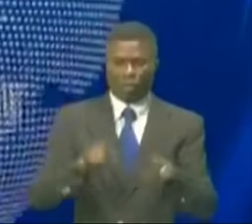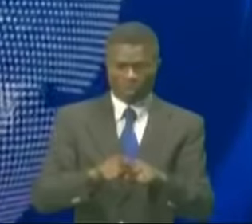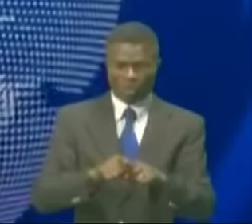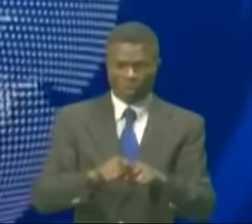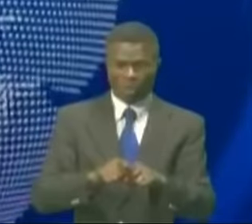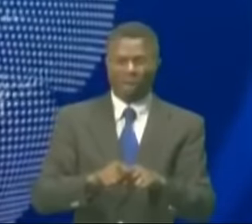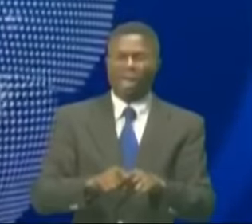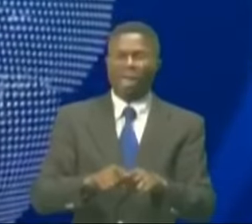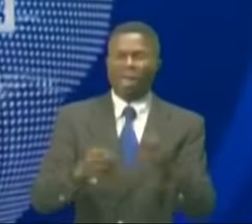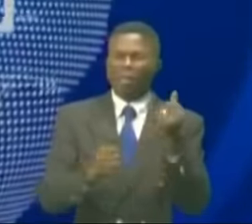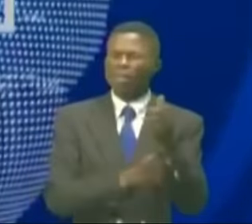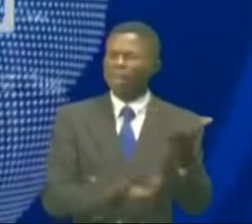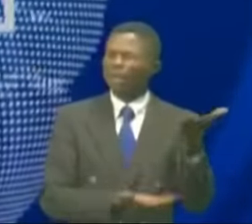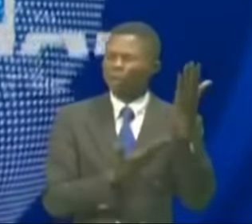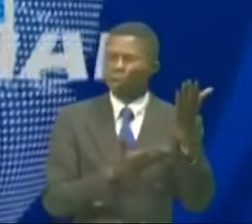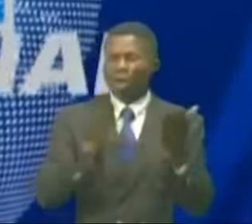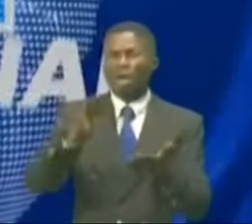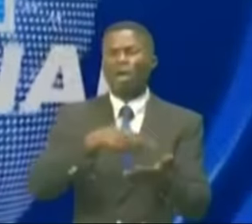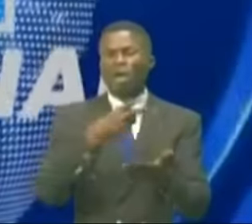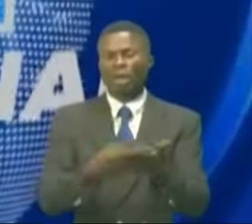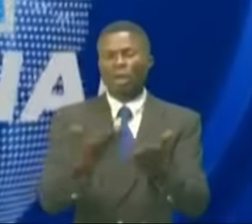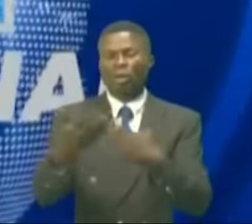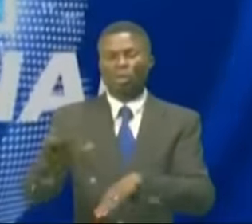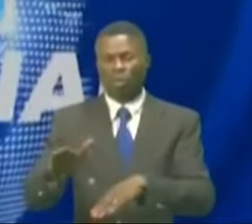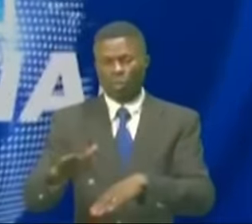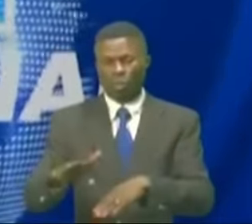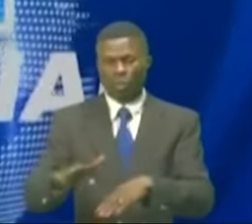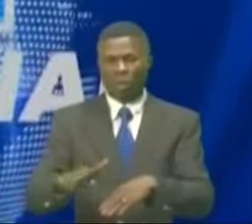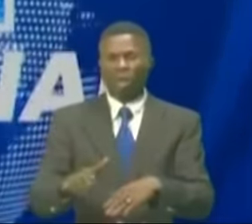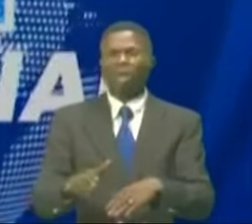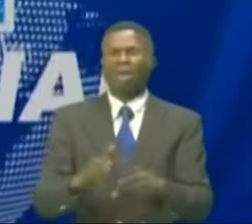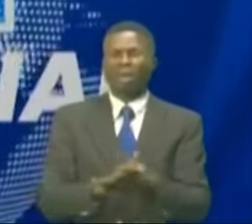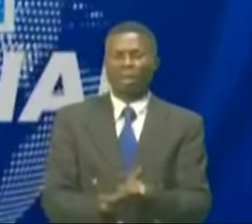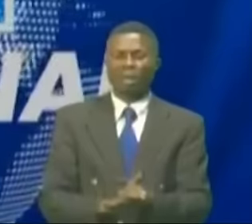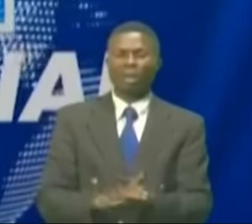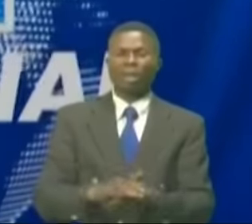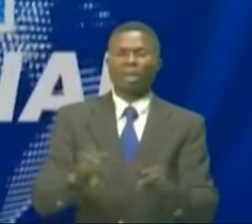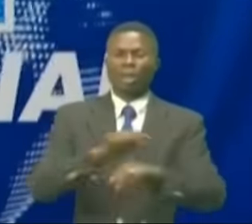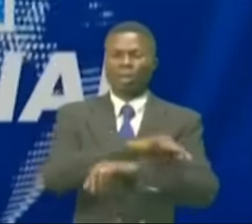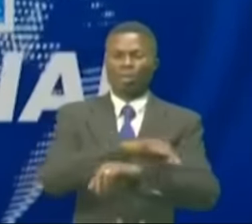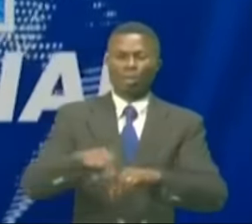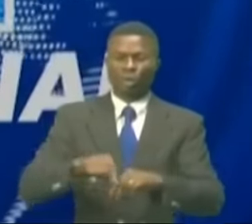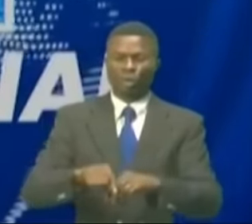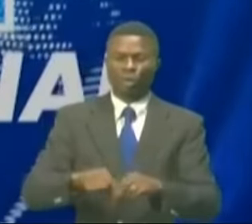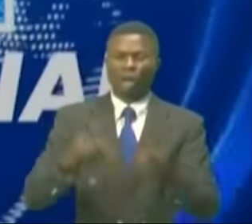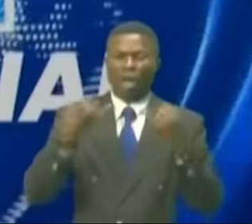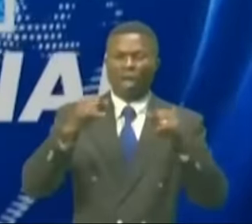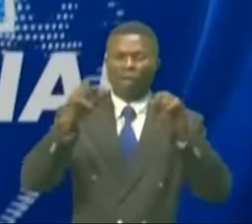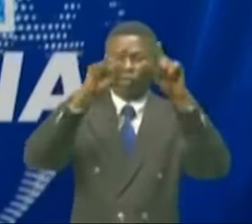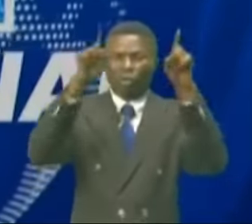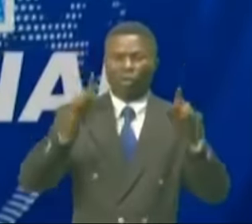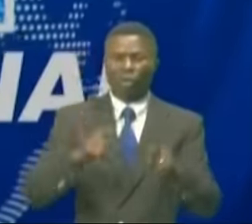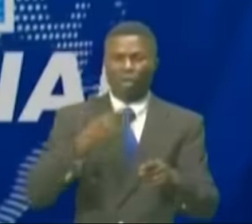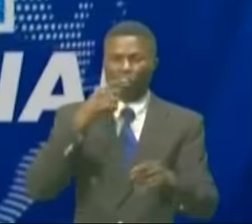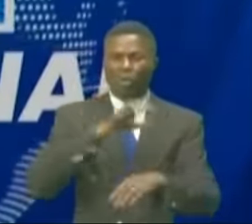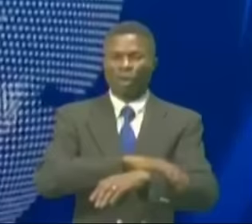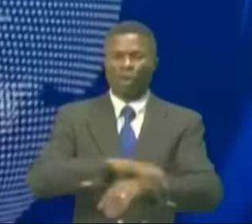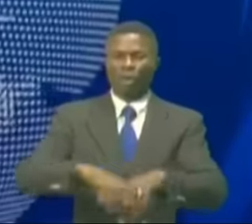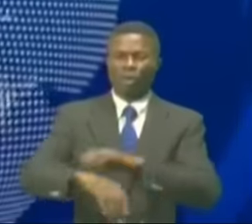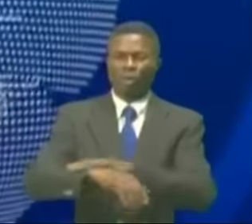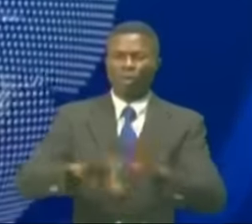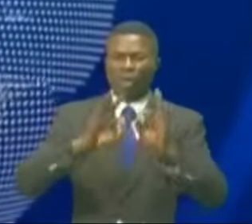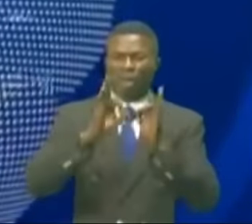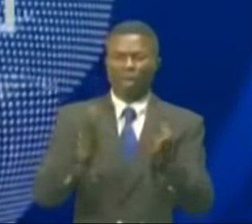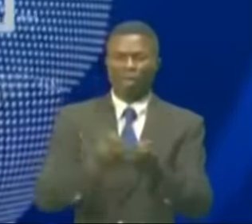autre monument qui s'effondre, une plume qui sèche. La rédaction des infos TV présente ses condoléances